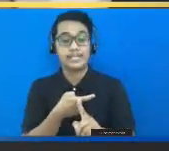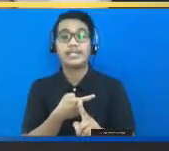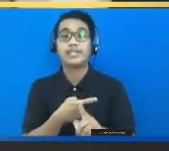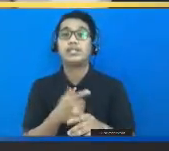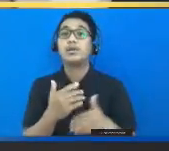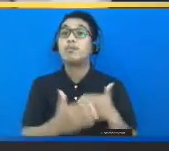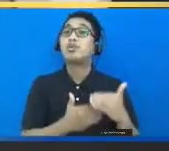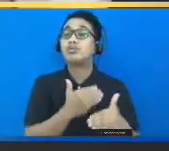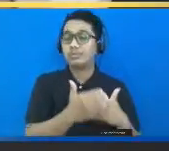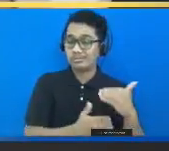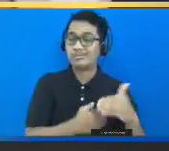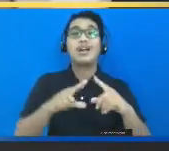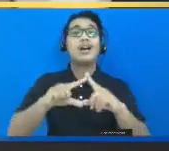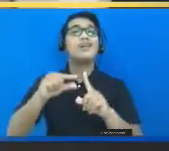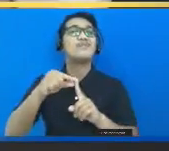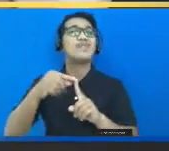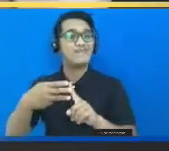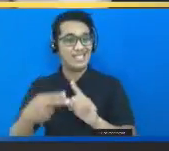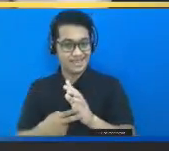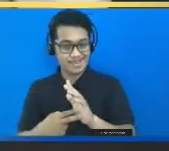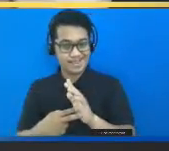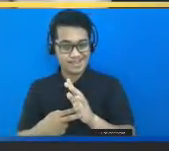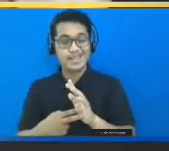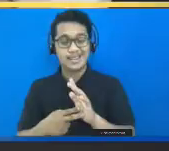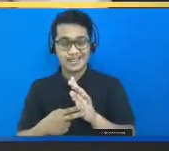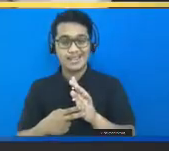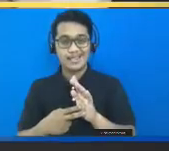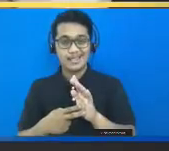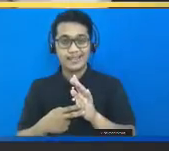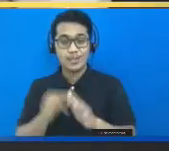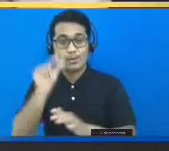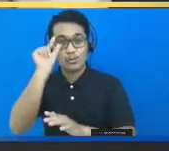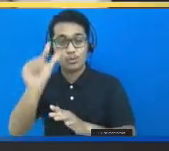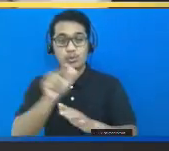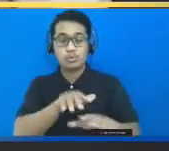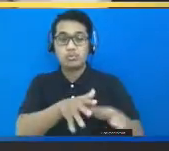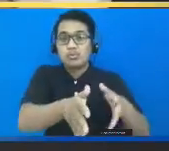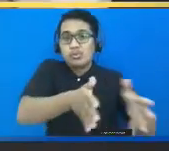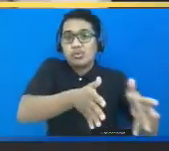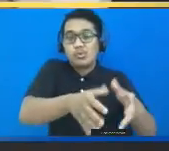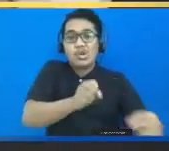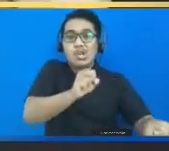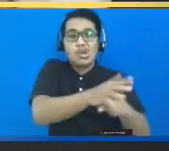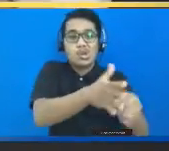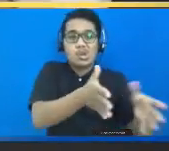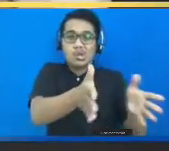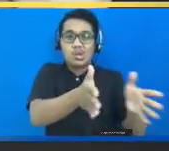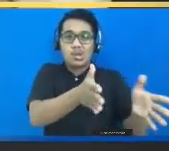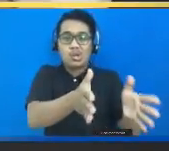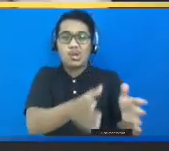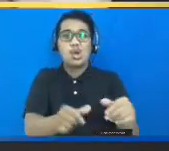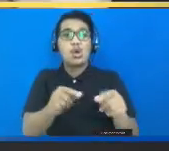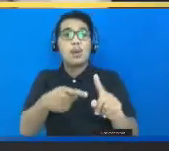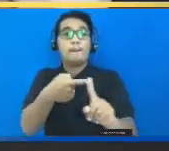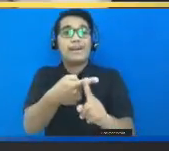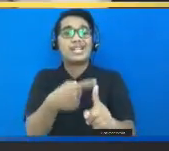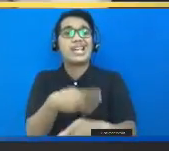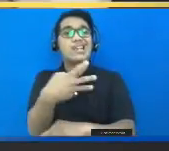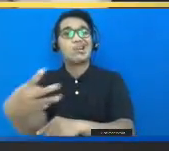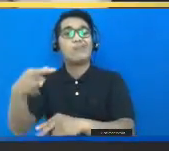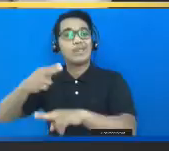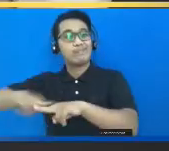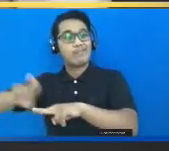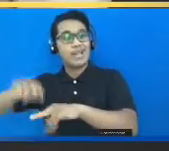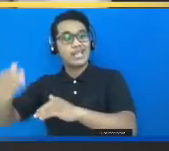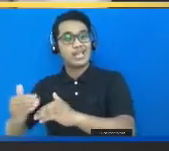perjalanan APBN di dalam menangani pandemic Obiet termasuk pemulihan ekonomi sejak tahun